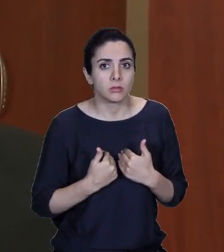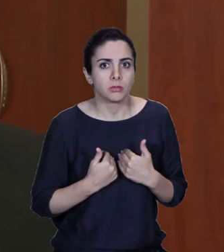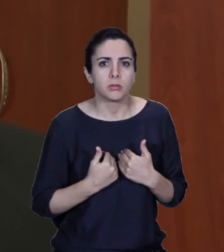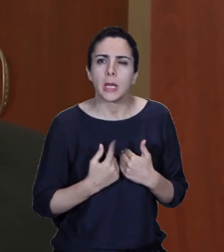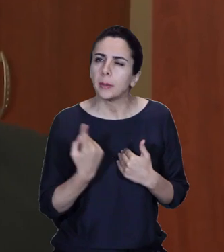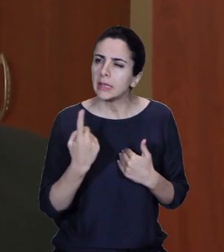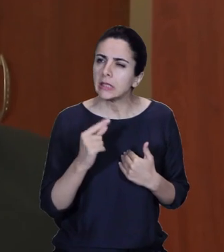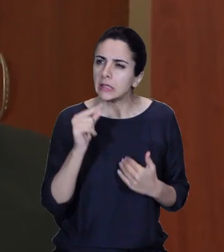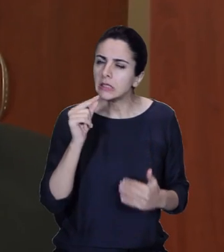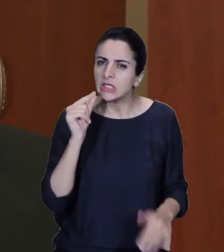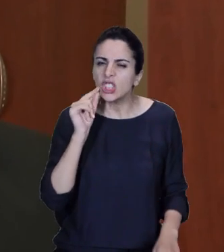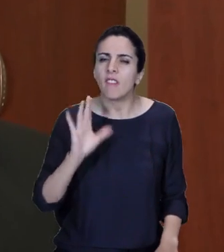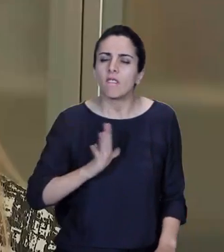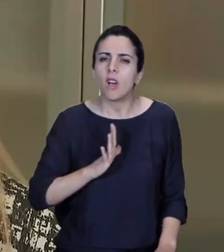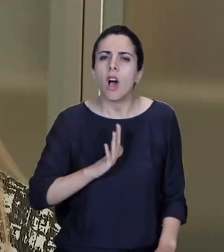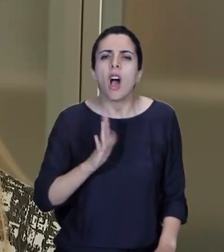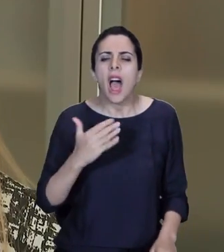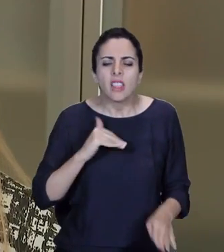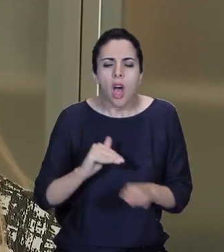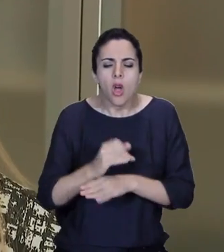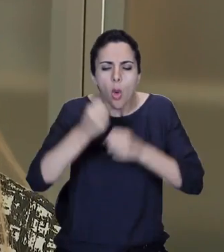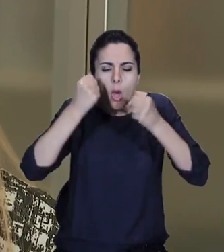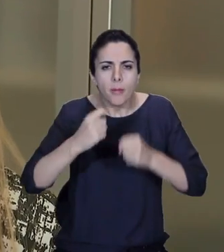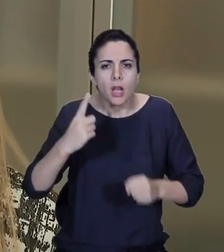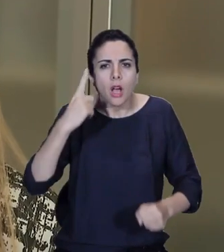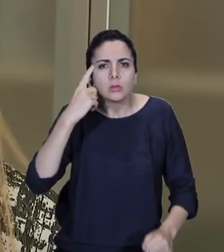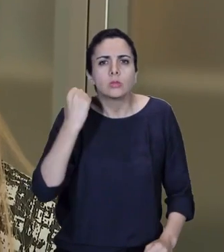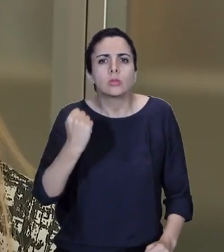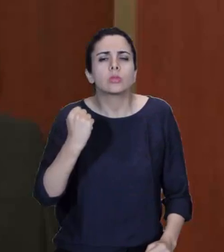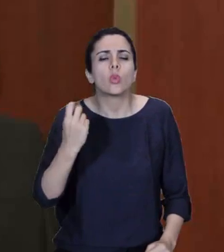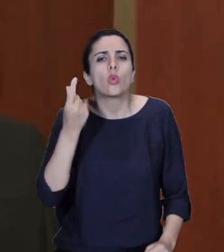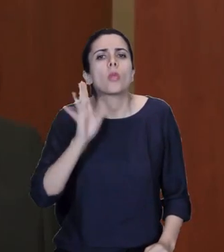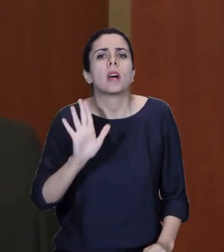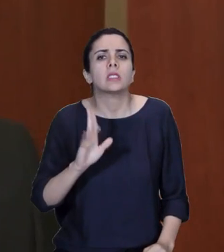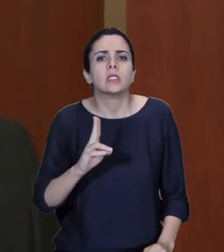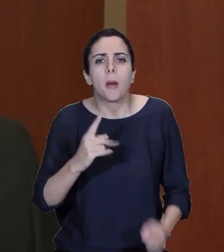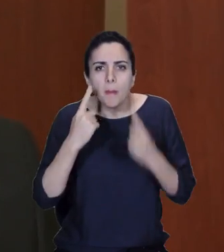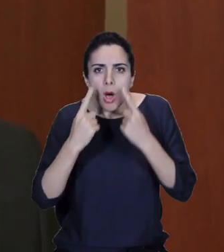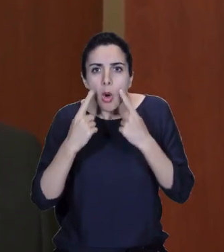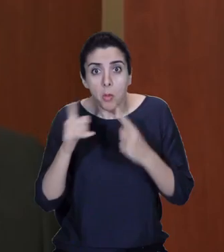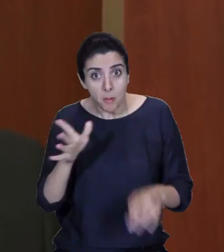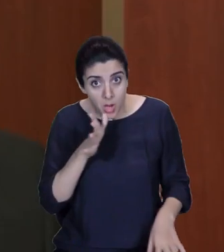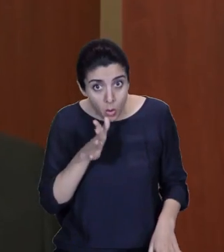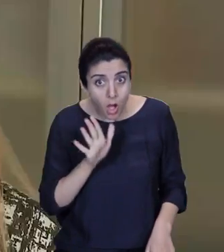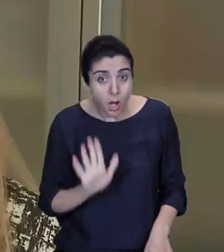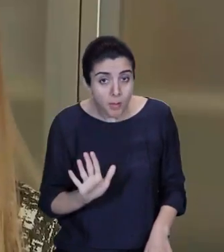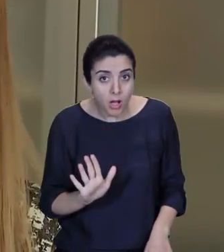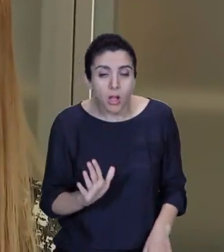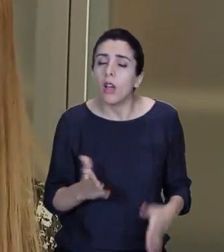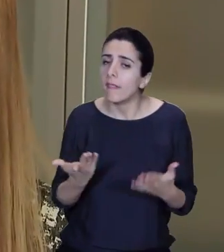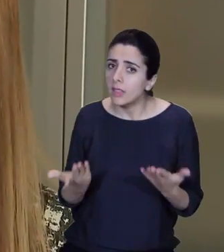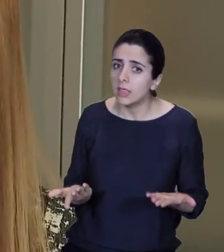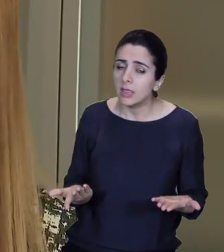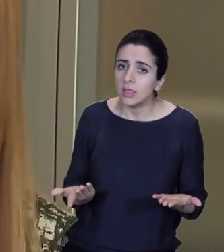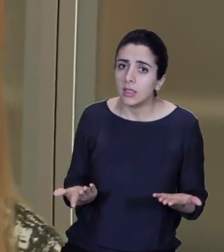Aslında biri var. Hayatını yurdumuzda geçirmiş, hafızası kuvvetli bir bakıcımız. O bilir de...